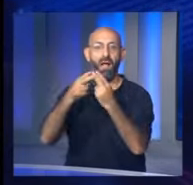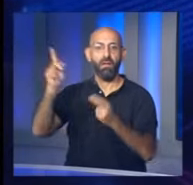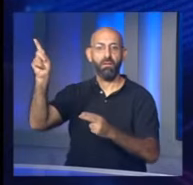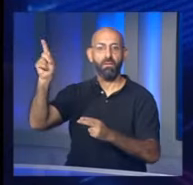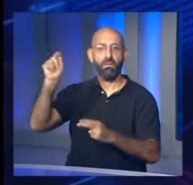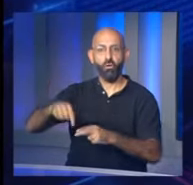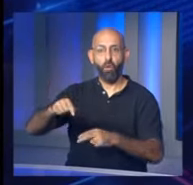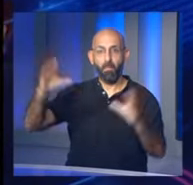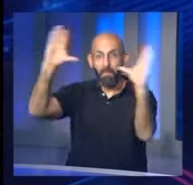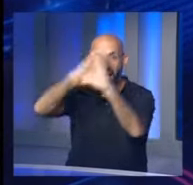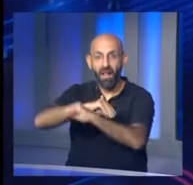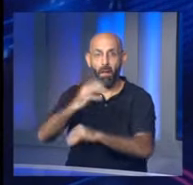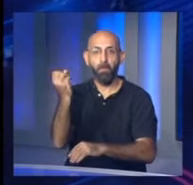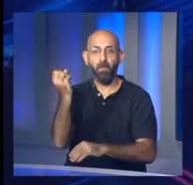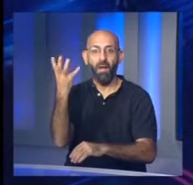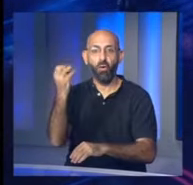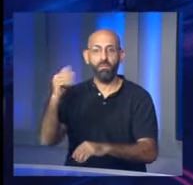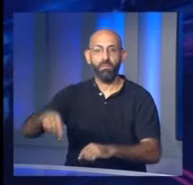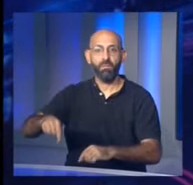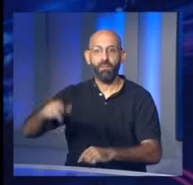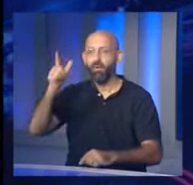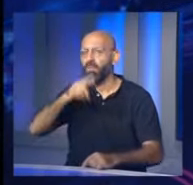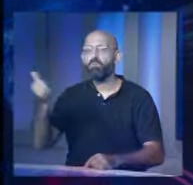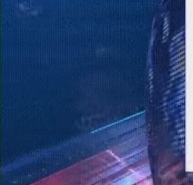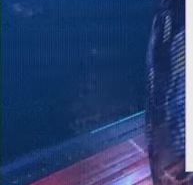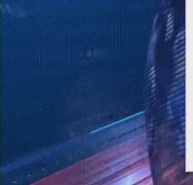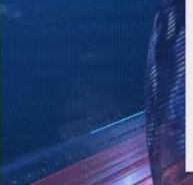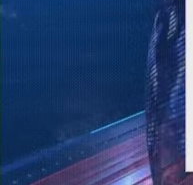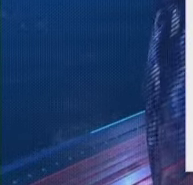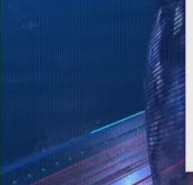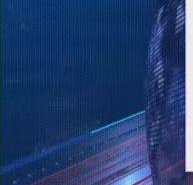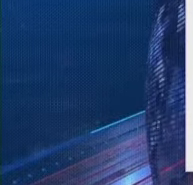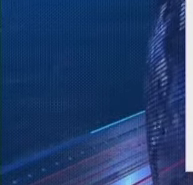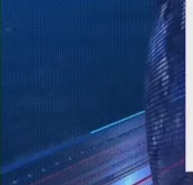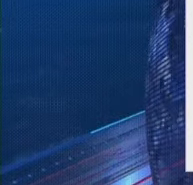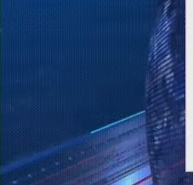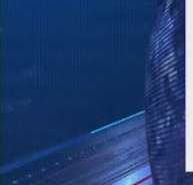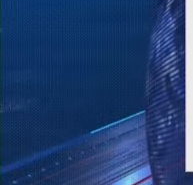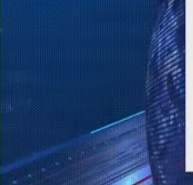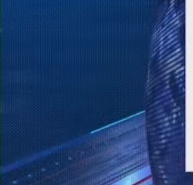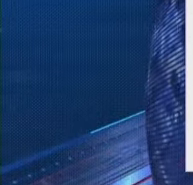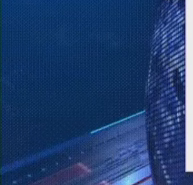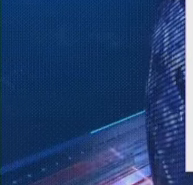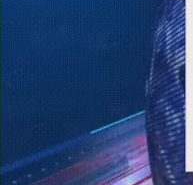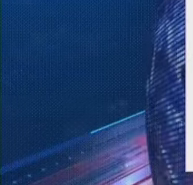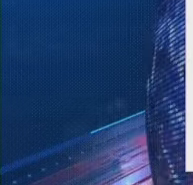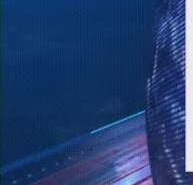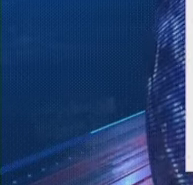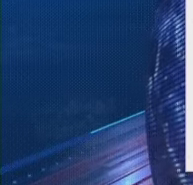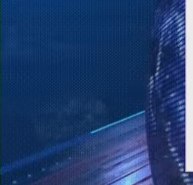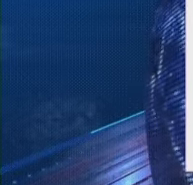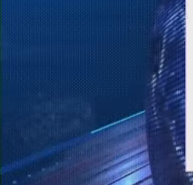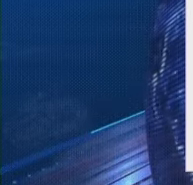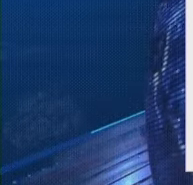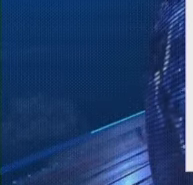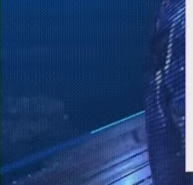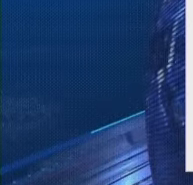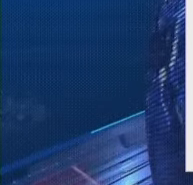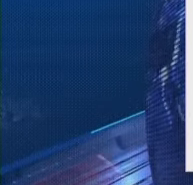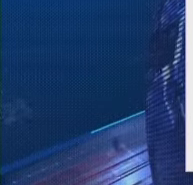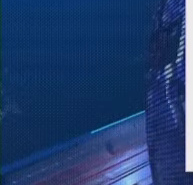قبيل انعقاد جلسه مجلس الامن الدولي العاشره توقيت بيروت ليلا بهدف السعي مجددا الى وقف اطلاق النار وبالتالي القيام